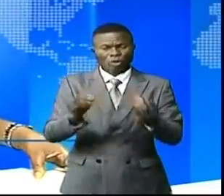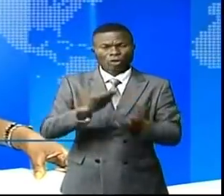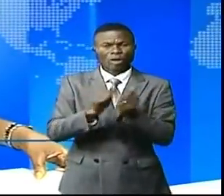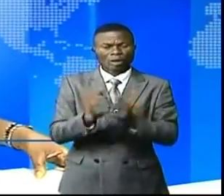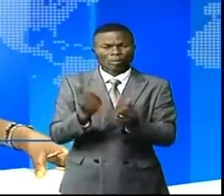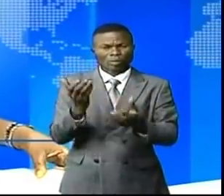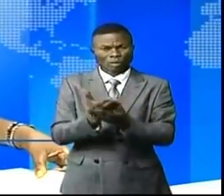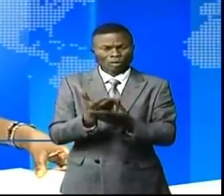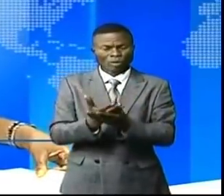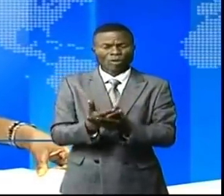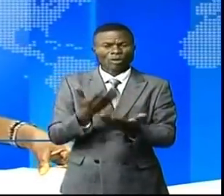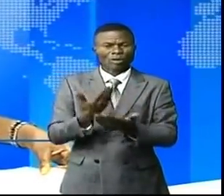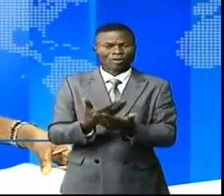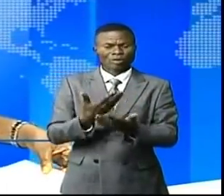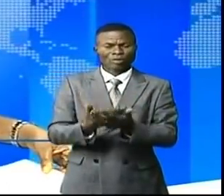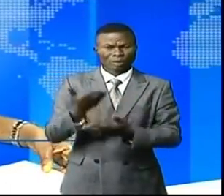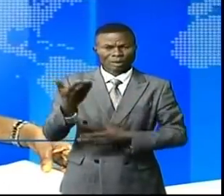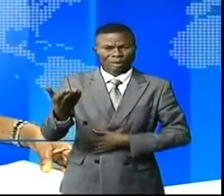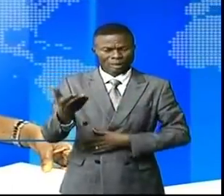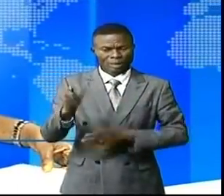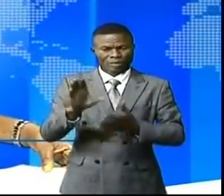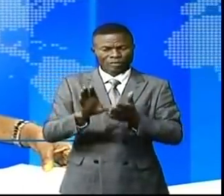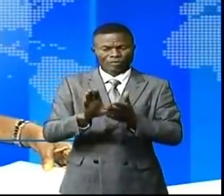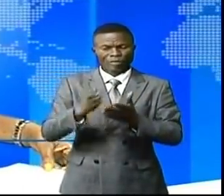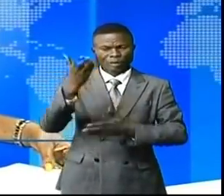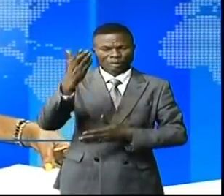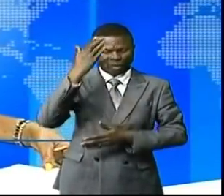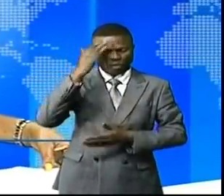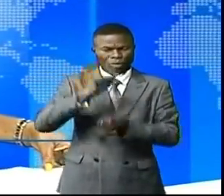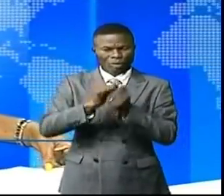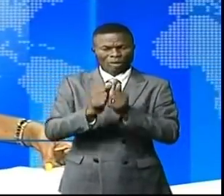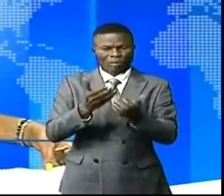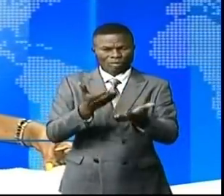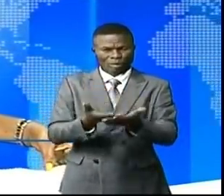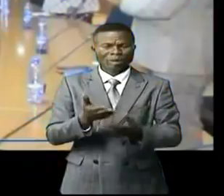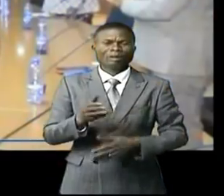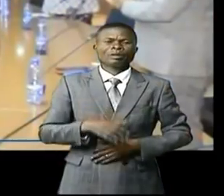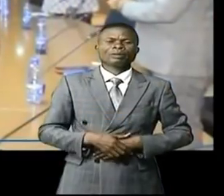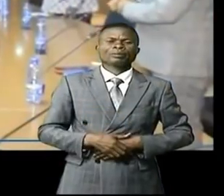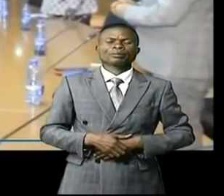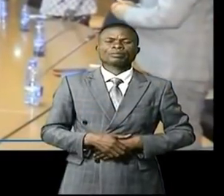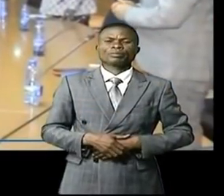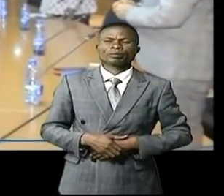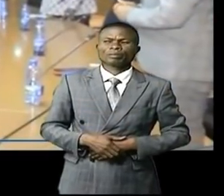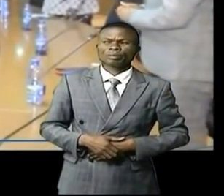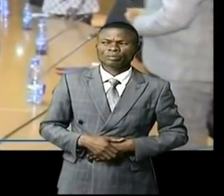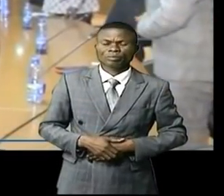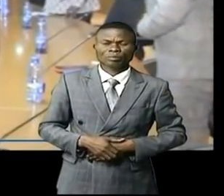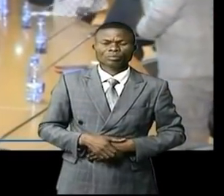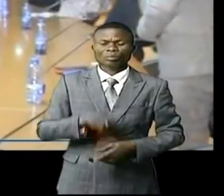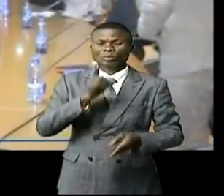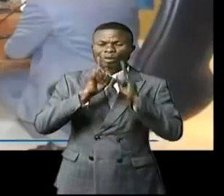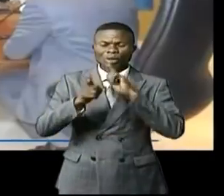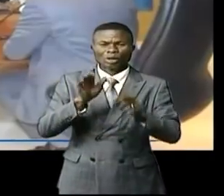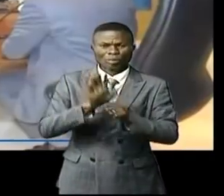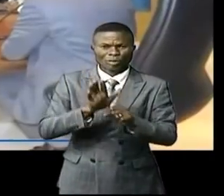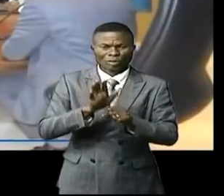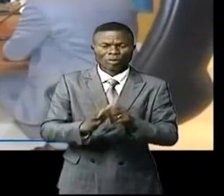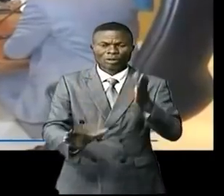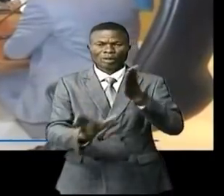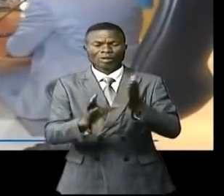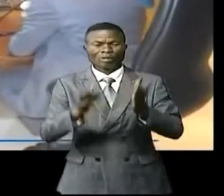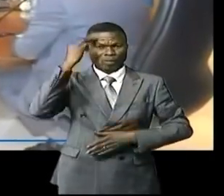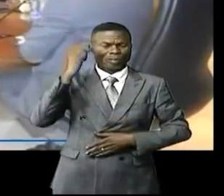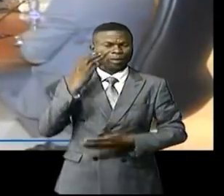pour des solutions idoines. Ricky Nzuzi nous en parle dans ce reportage. Des échanges fructueux entre le vice-ministre